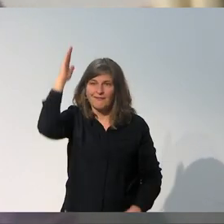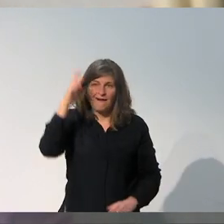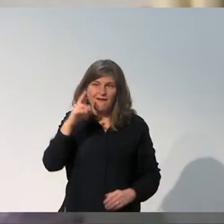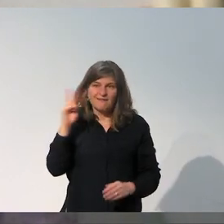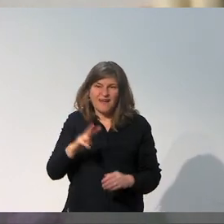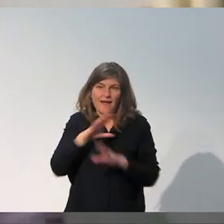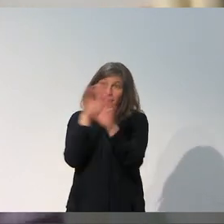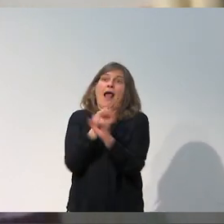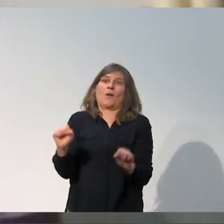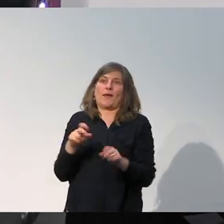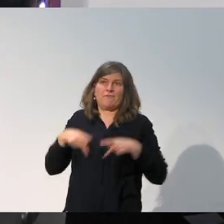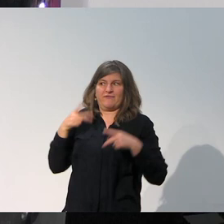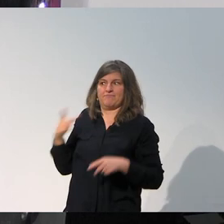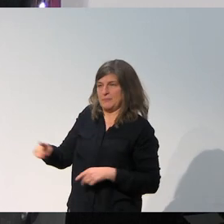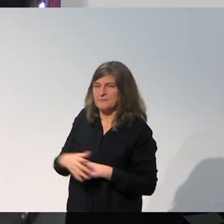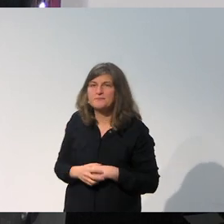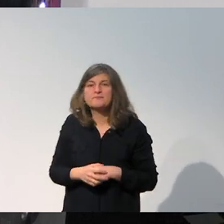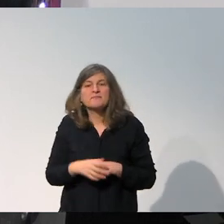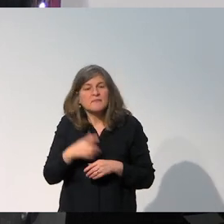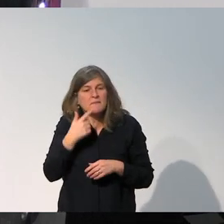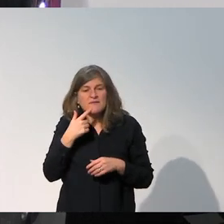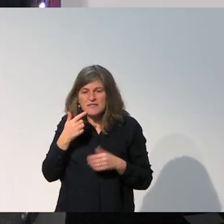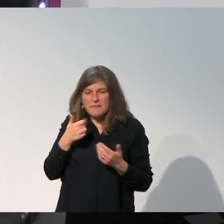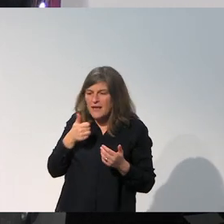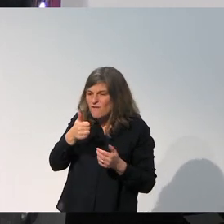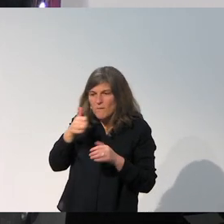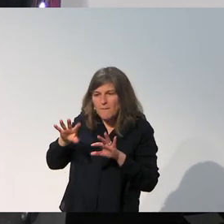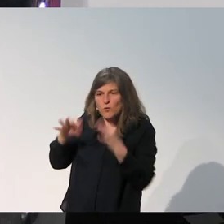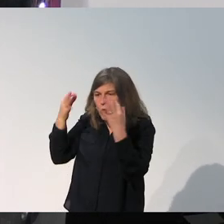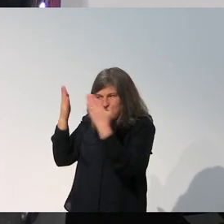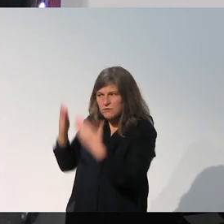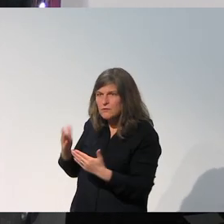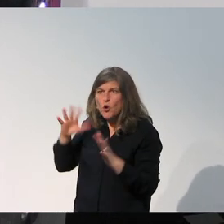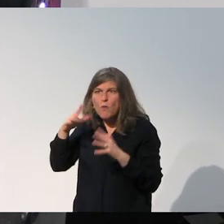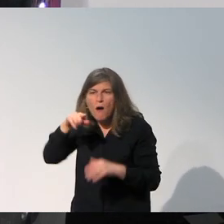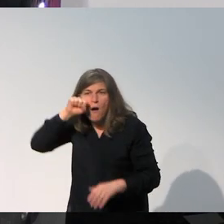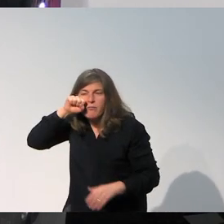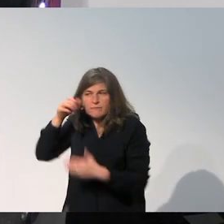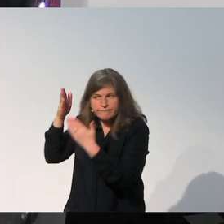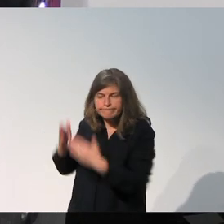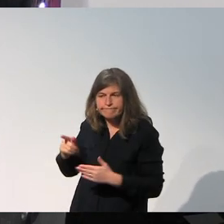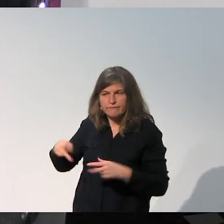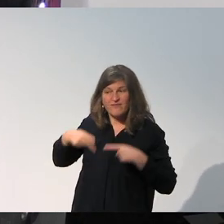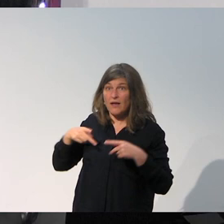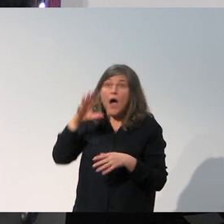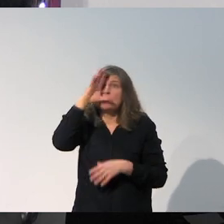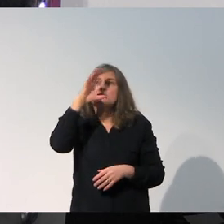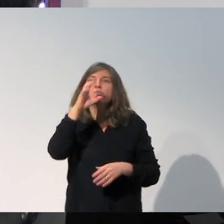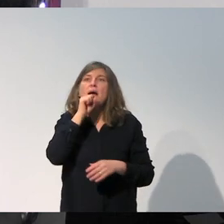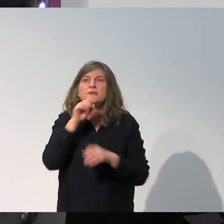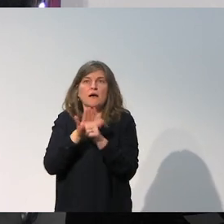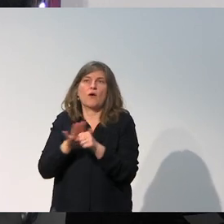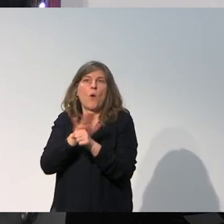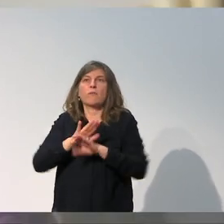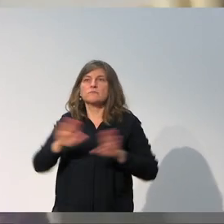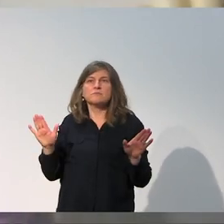invraisemblable. Et où est-ce que vous êtes allé le déterrer, Augustin Mouchot? Où est-ce que vous avez entendu parler de lui? Absolument par hasard. De la même manière que